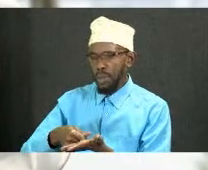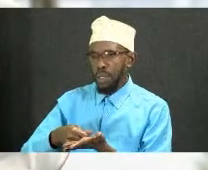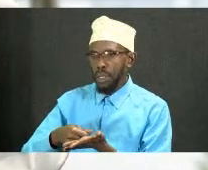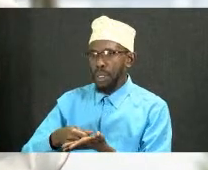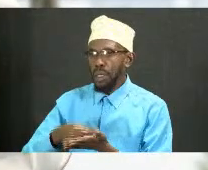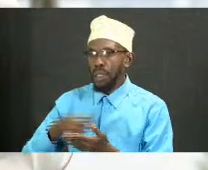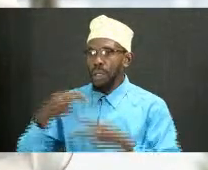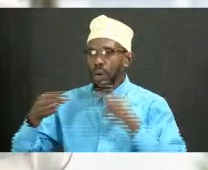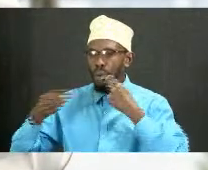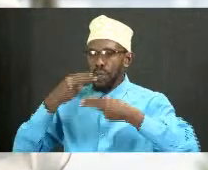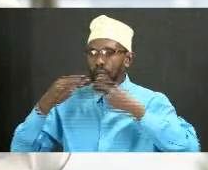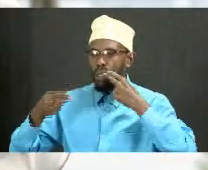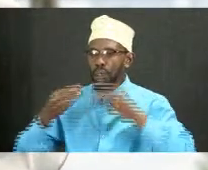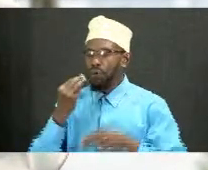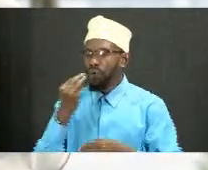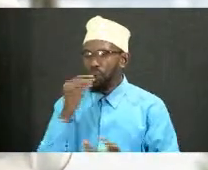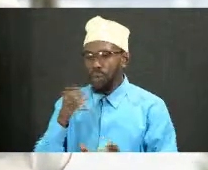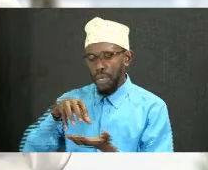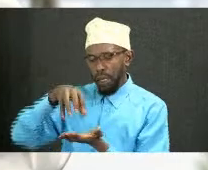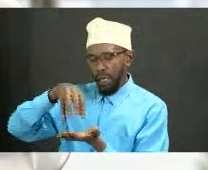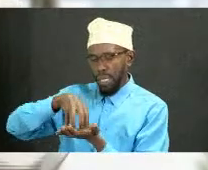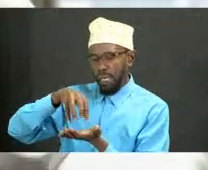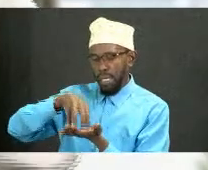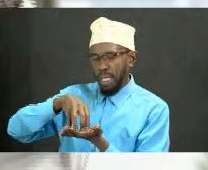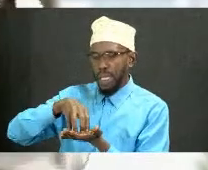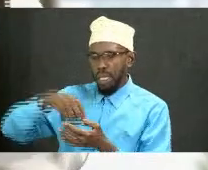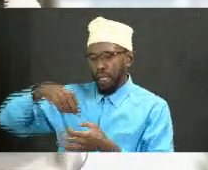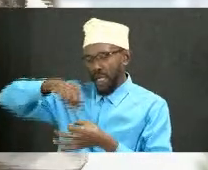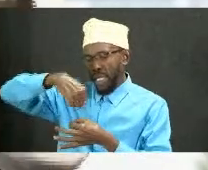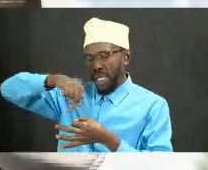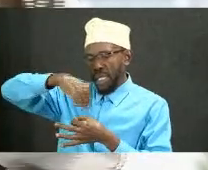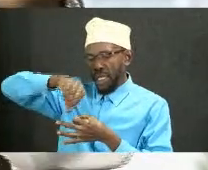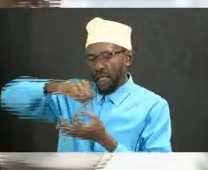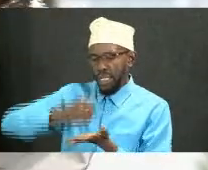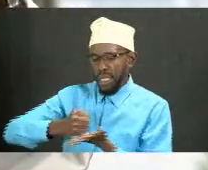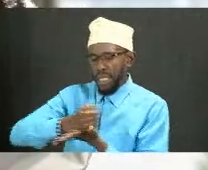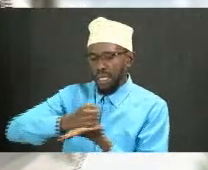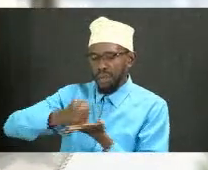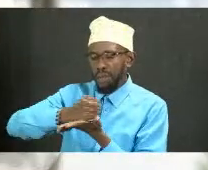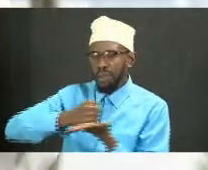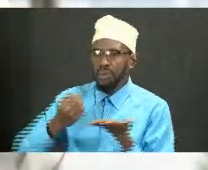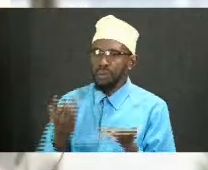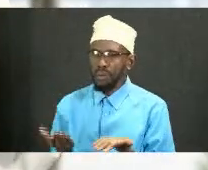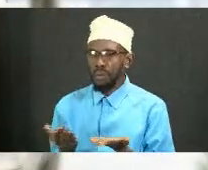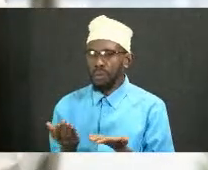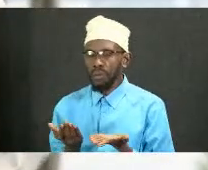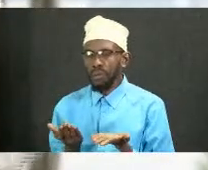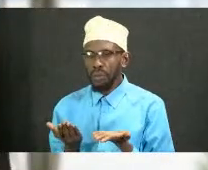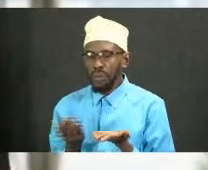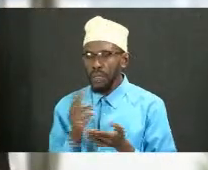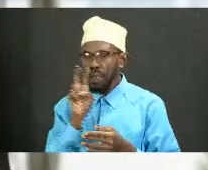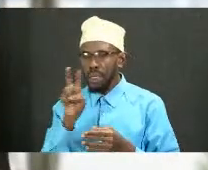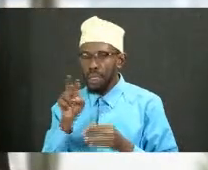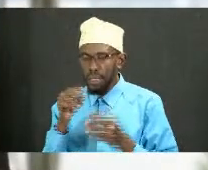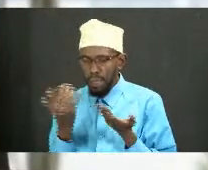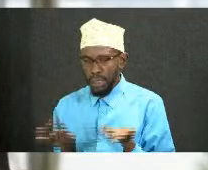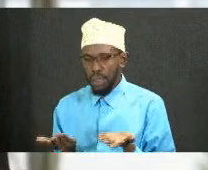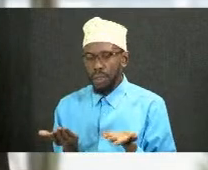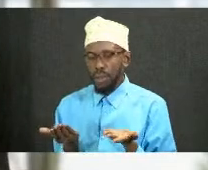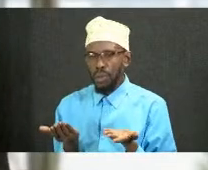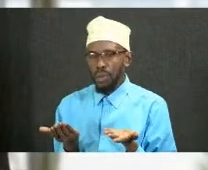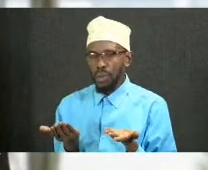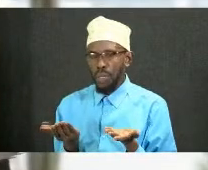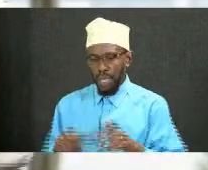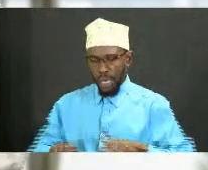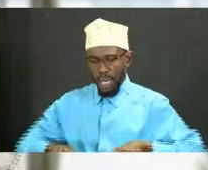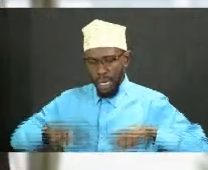mtu amekwenda katika mkahawa, amekula keki sijui na kahawa na nini, yani ndio maisha yake hivi. Utaona kuwa haya